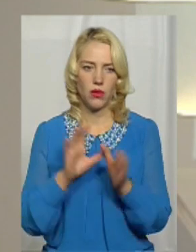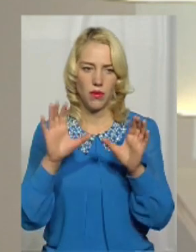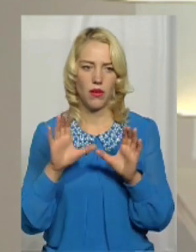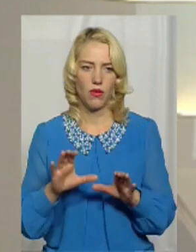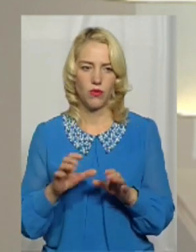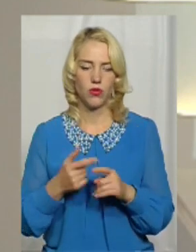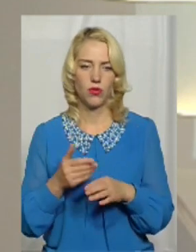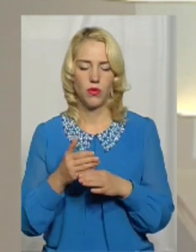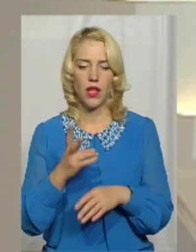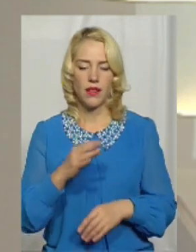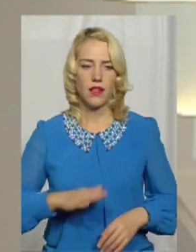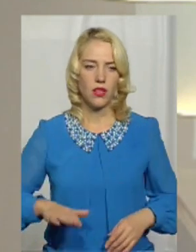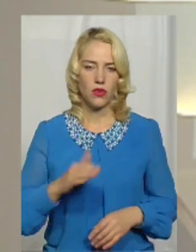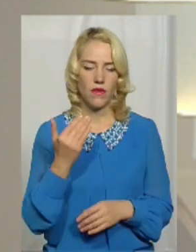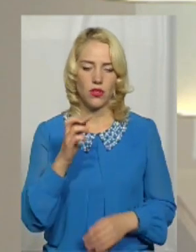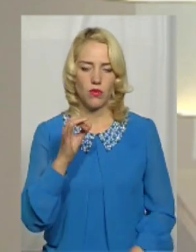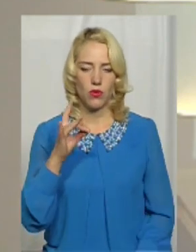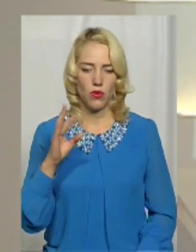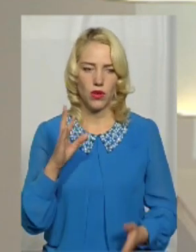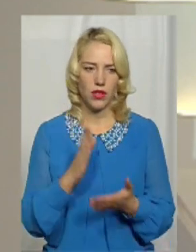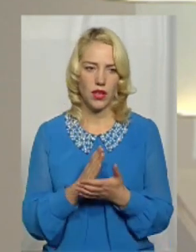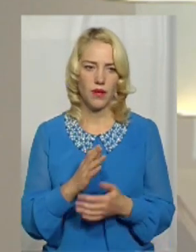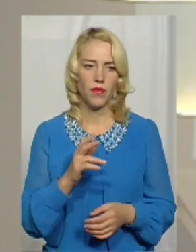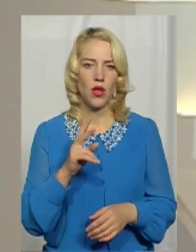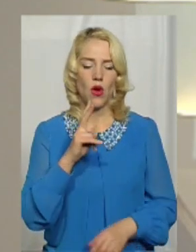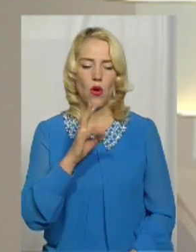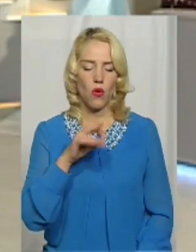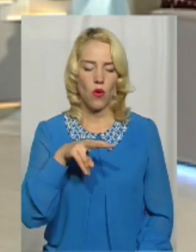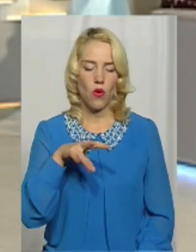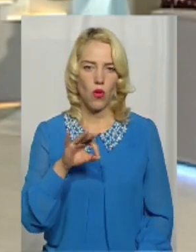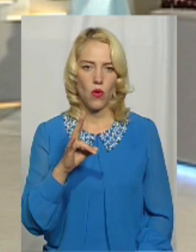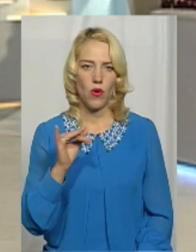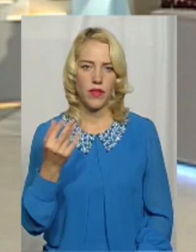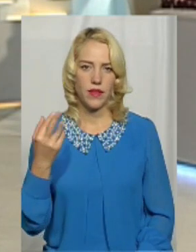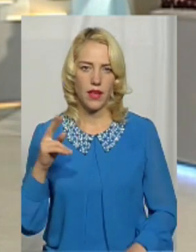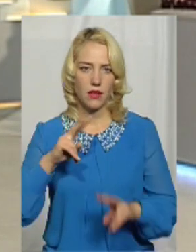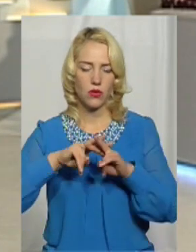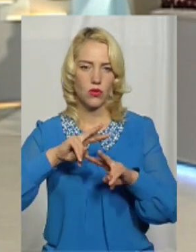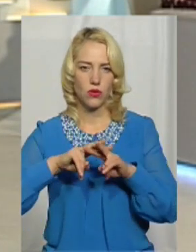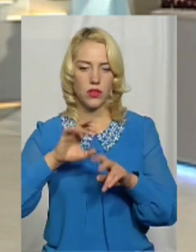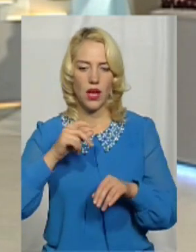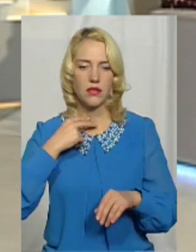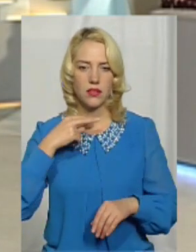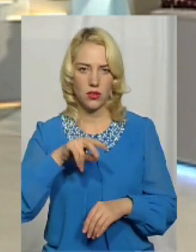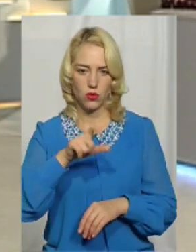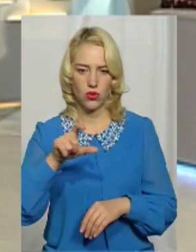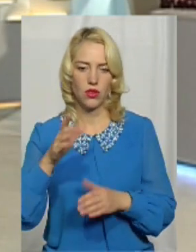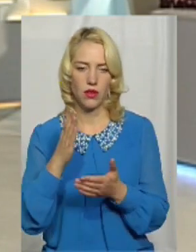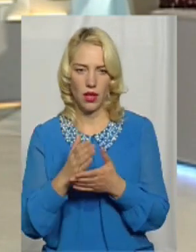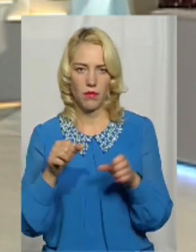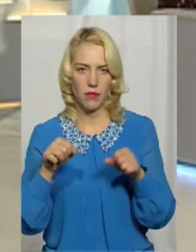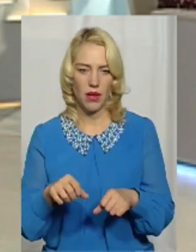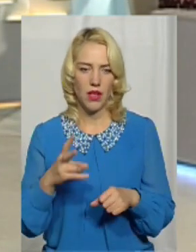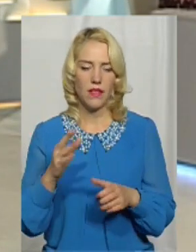на території вашого регіону є колонії, так? Так. 3 колонії. А от засуджені мають таке право на